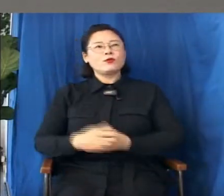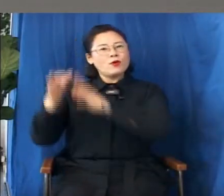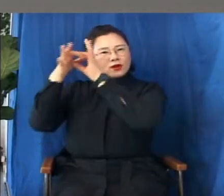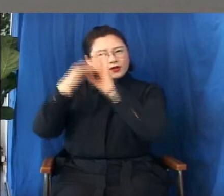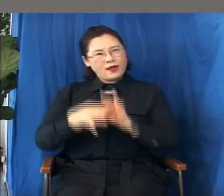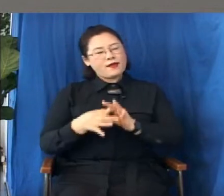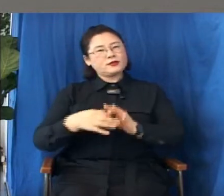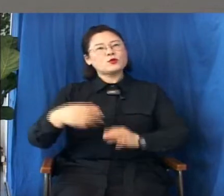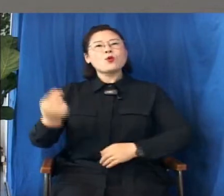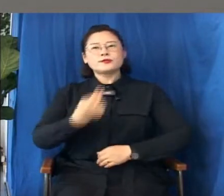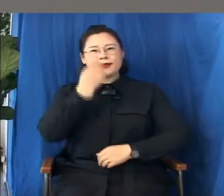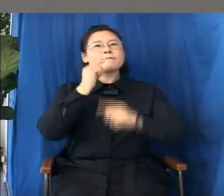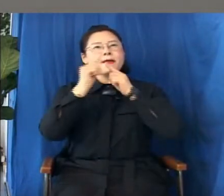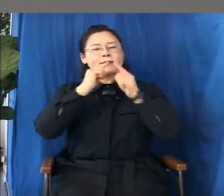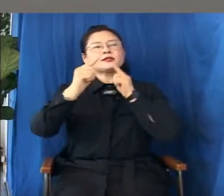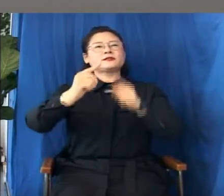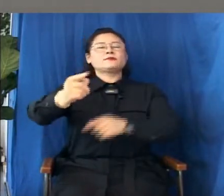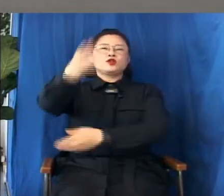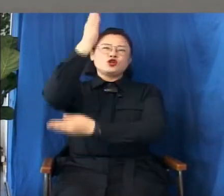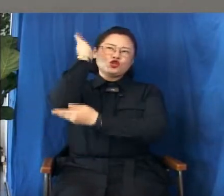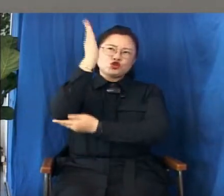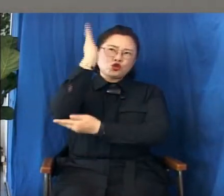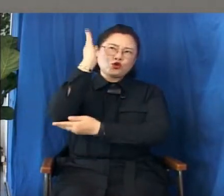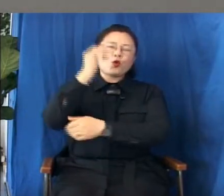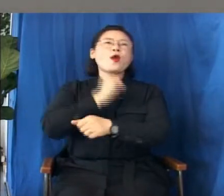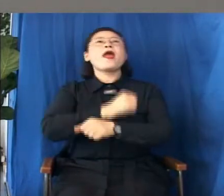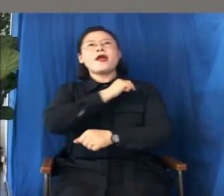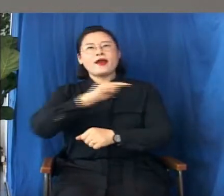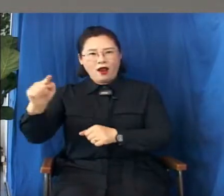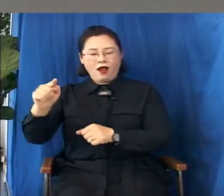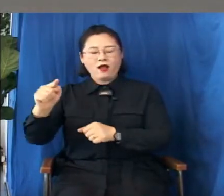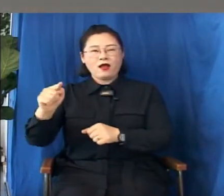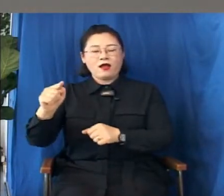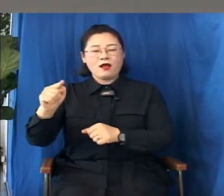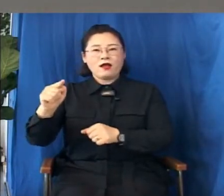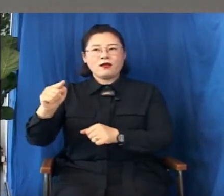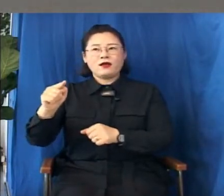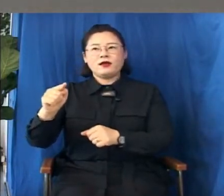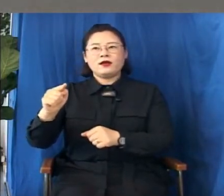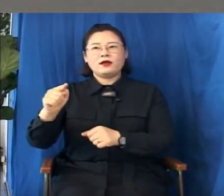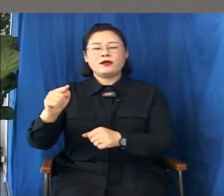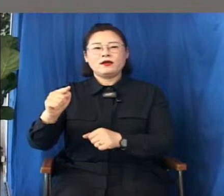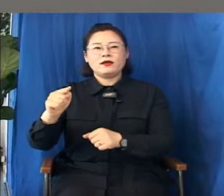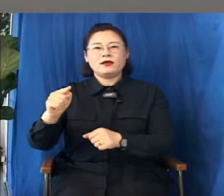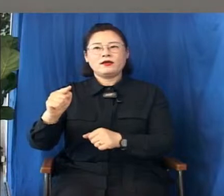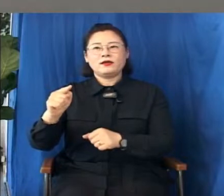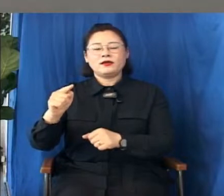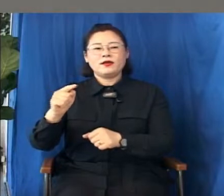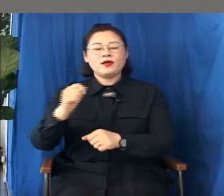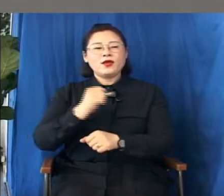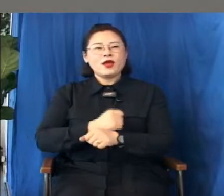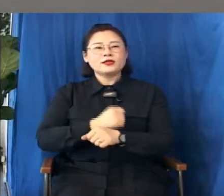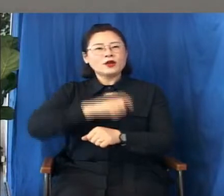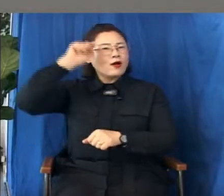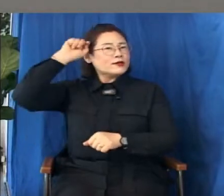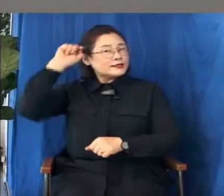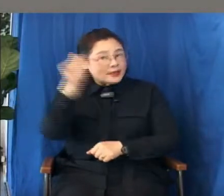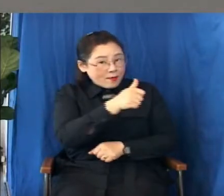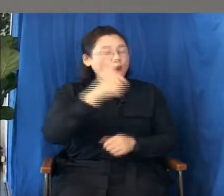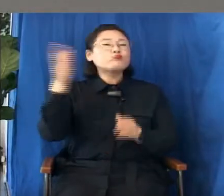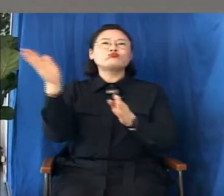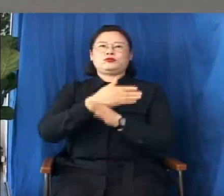성전에서 나와야 되기 때문에 그렇습니다. 생명의 말씀을 막 전하라 그랬더니 그 새벽에 나오자마자 새벽부터